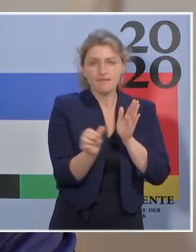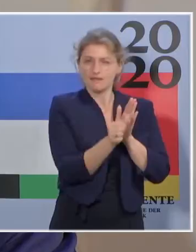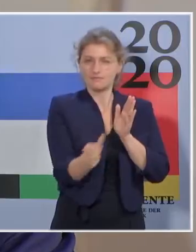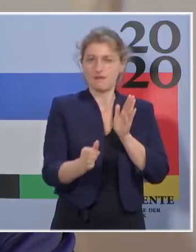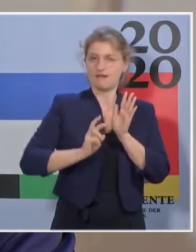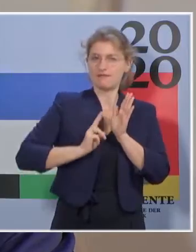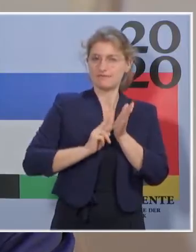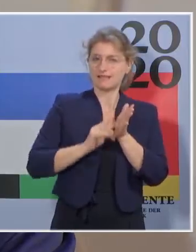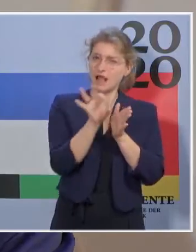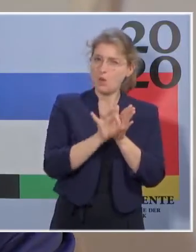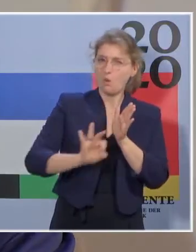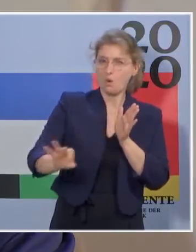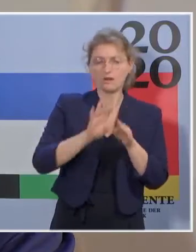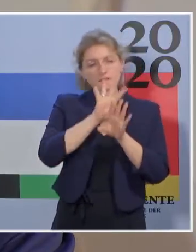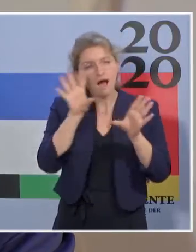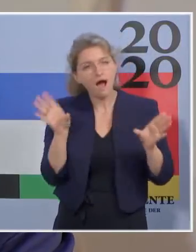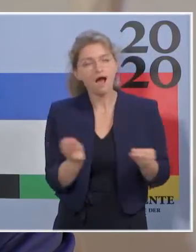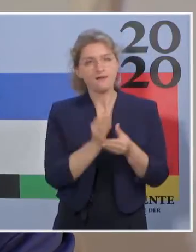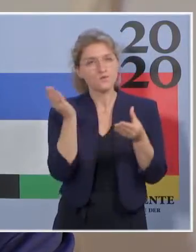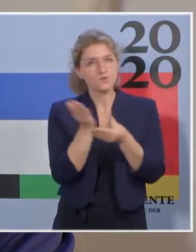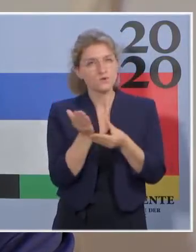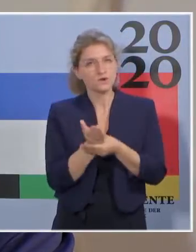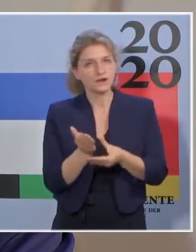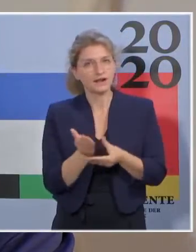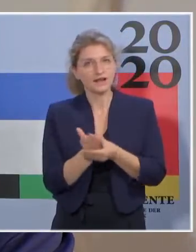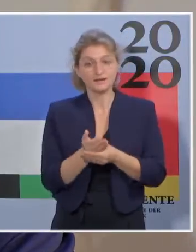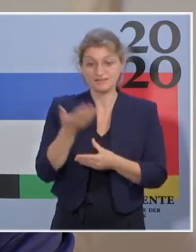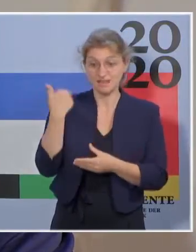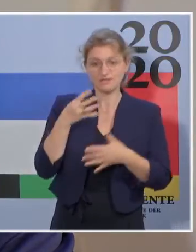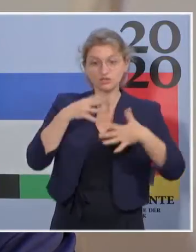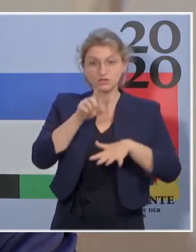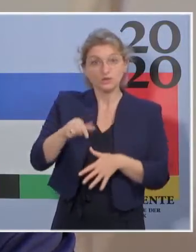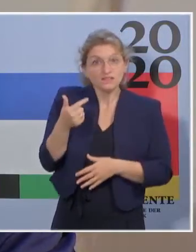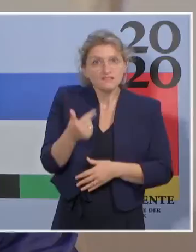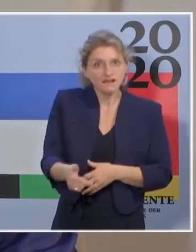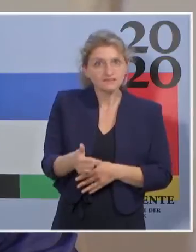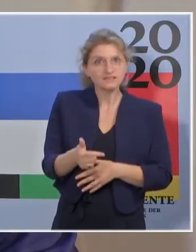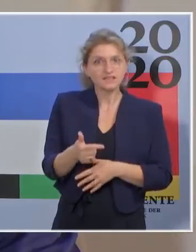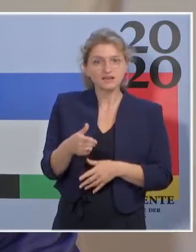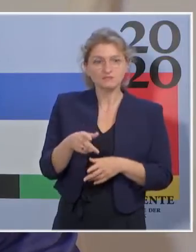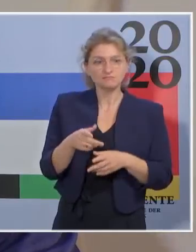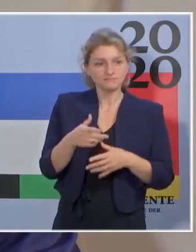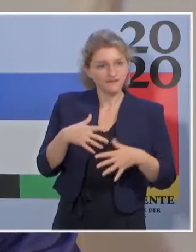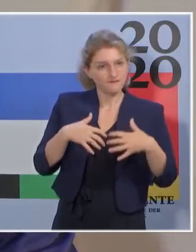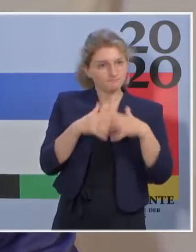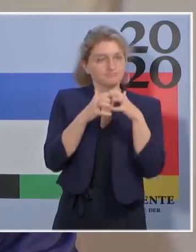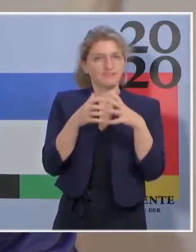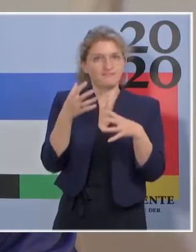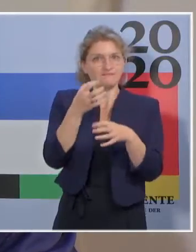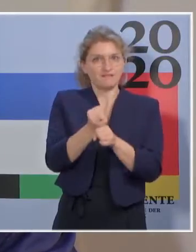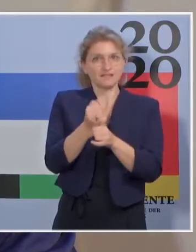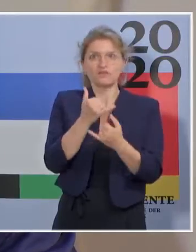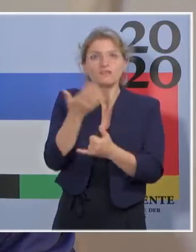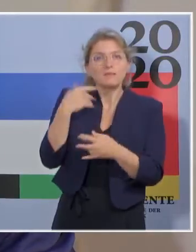alle Unterlagen, vorbereitenden Unterlagen zur Verfassungsdiskussion 1920. Also ein